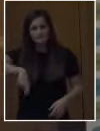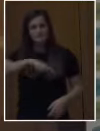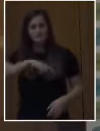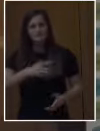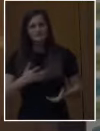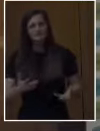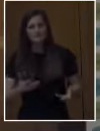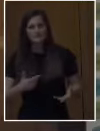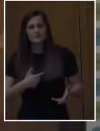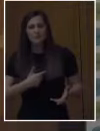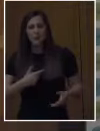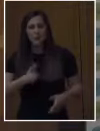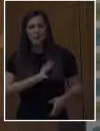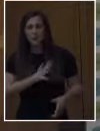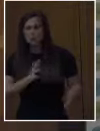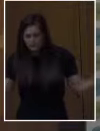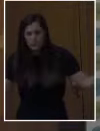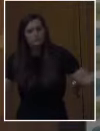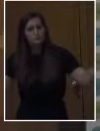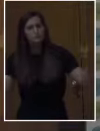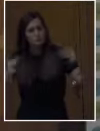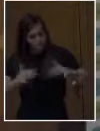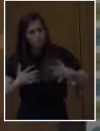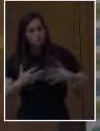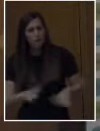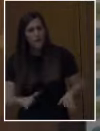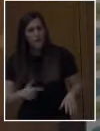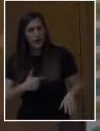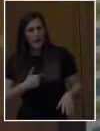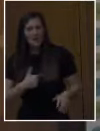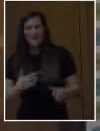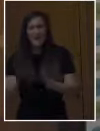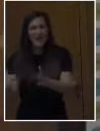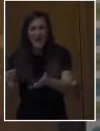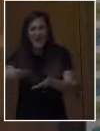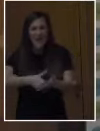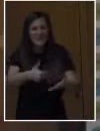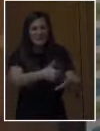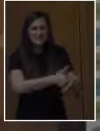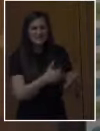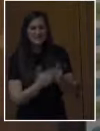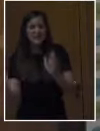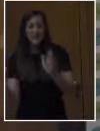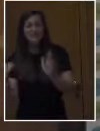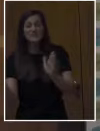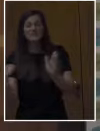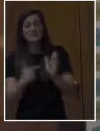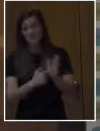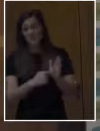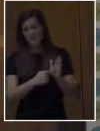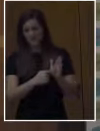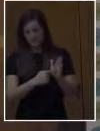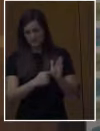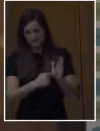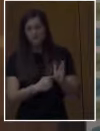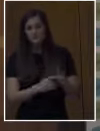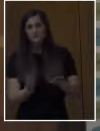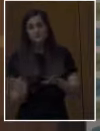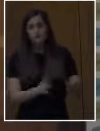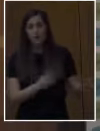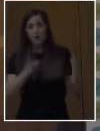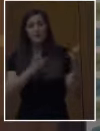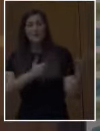μια πάρα πολύ μεγάλη ανταπόκριση. Είχαμε περισσότερες από 1.000 αιτήσεις. Πάνω από το 86% όσων